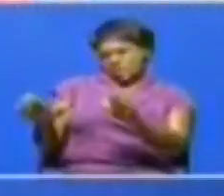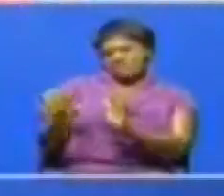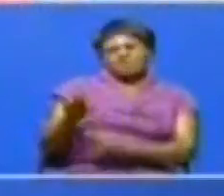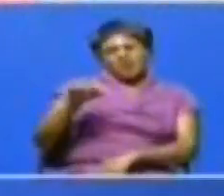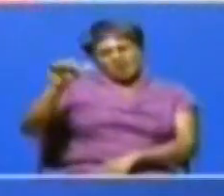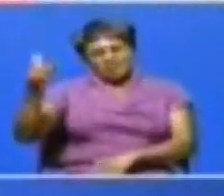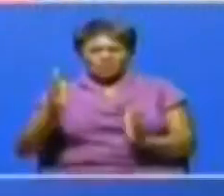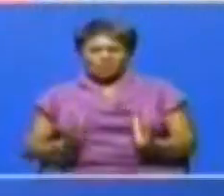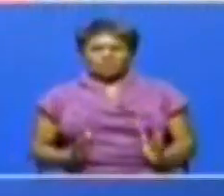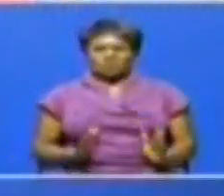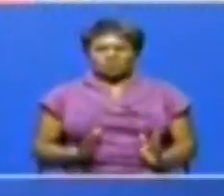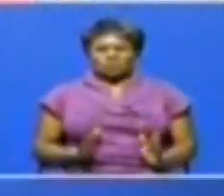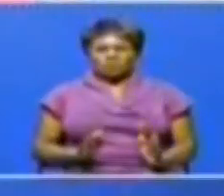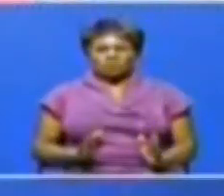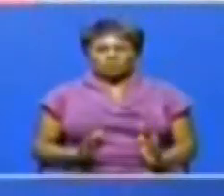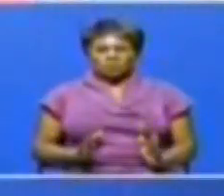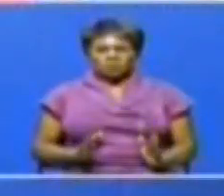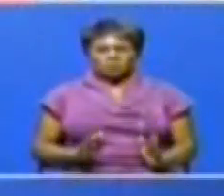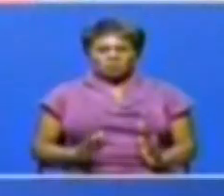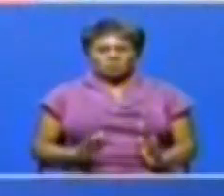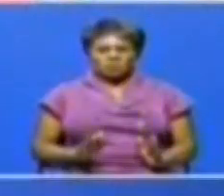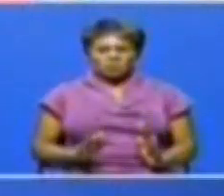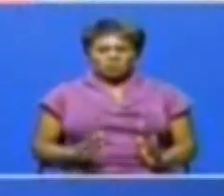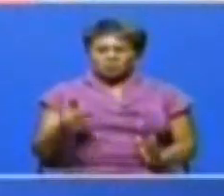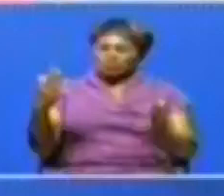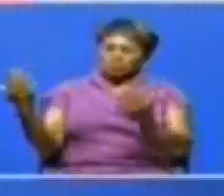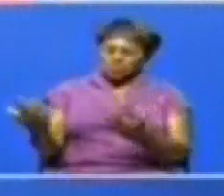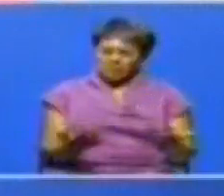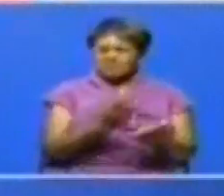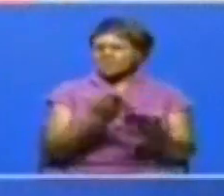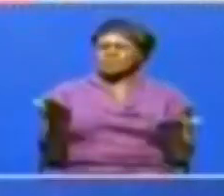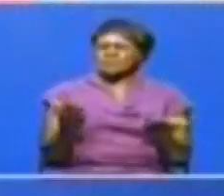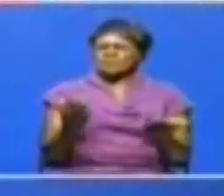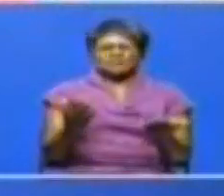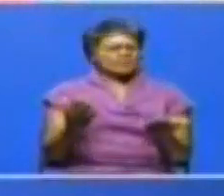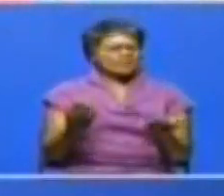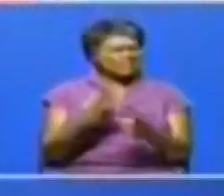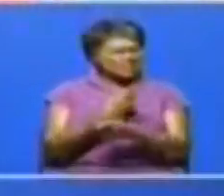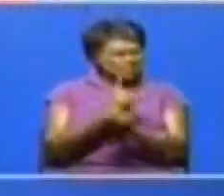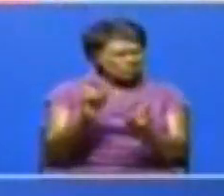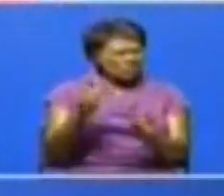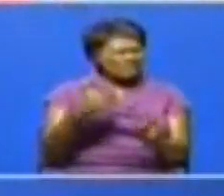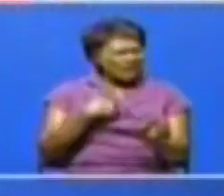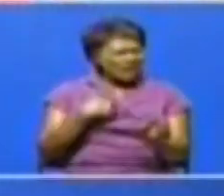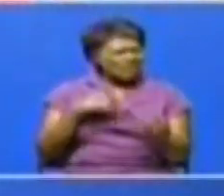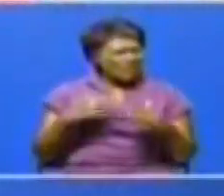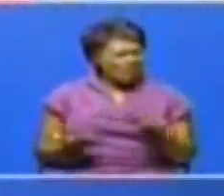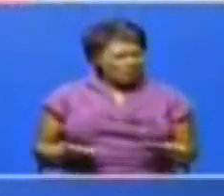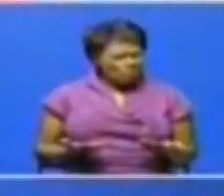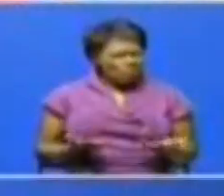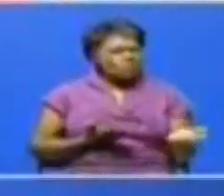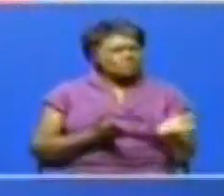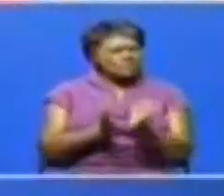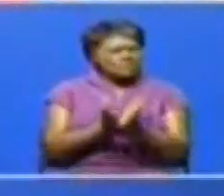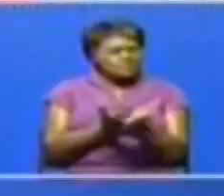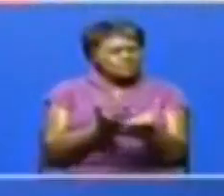wewe. Ni acha kwa sababu huyu alituletea kura ama kuna kitu ambacho alileta mezani. Mm-hmm. Sasa kutakuwa na demokrasia gani? Kutakuwa na utumishi gani kwa